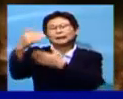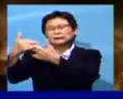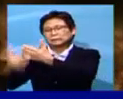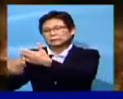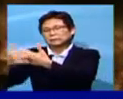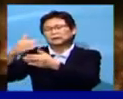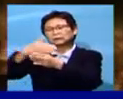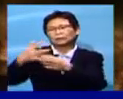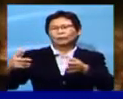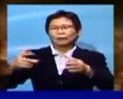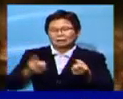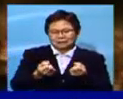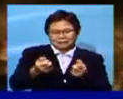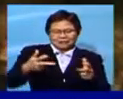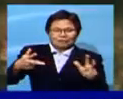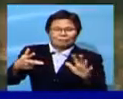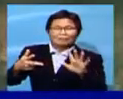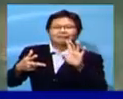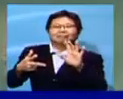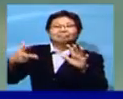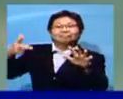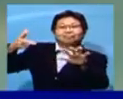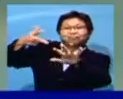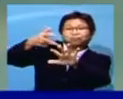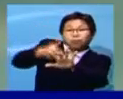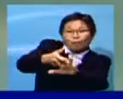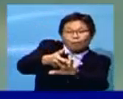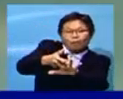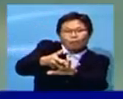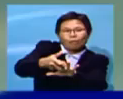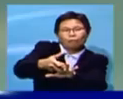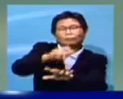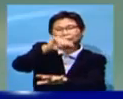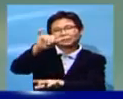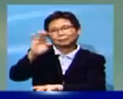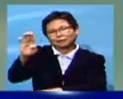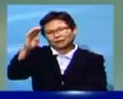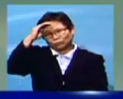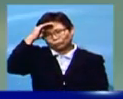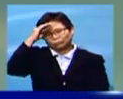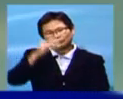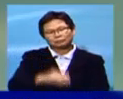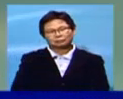cedera selepas dirempuh sebuah kenderaan di jalan lingkaran dalam Johor